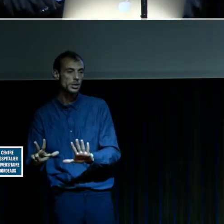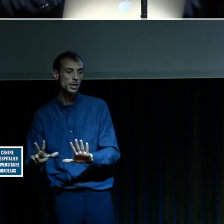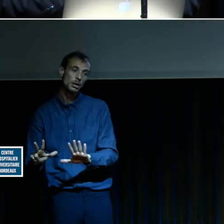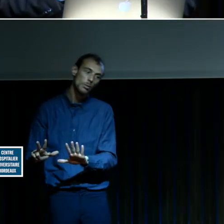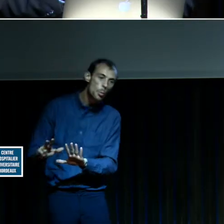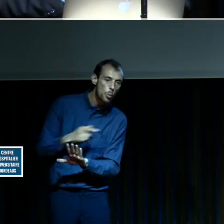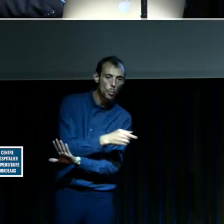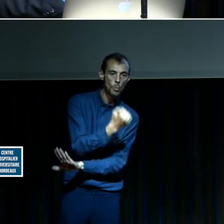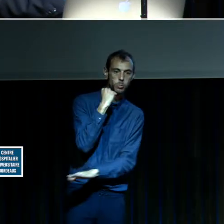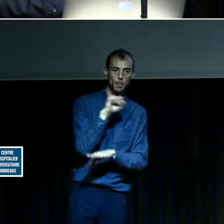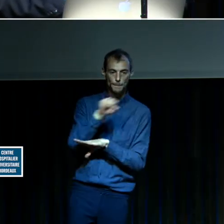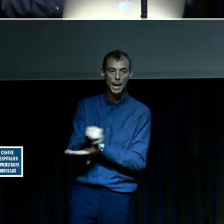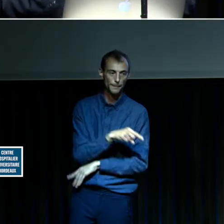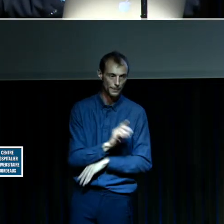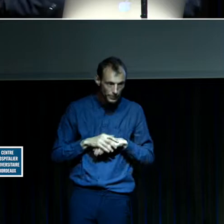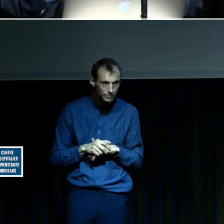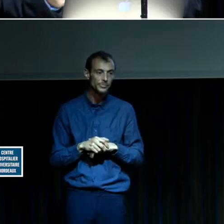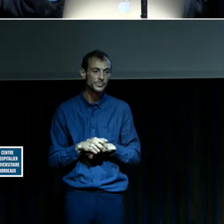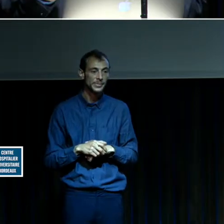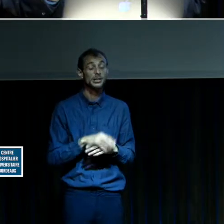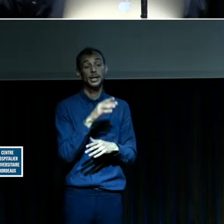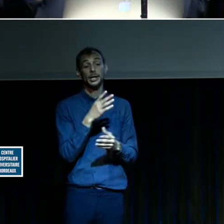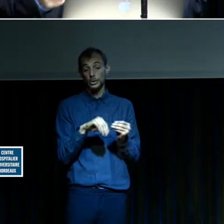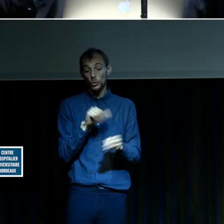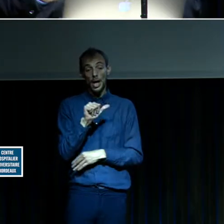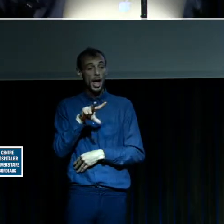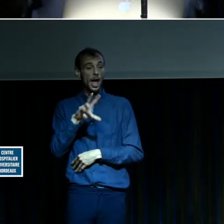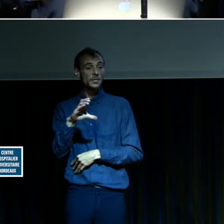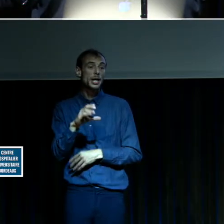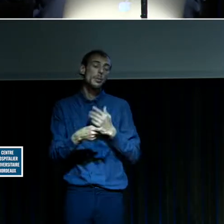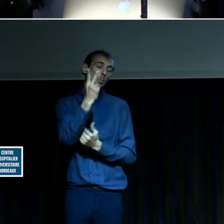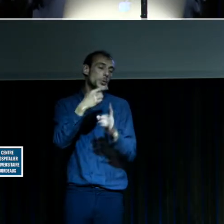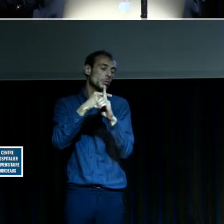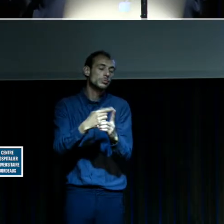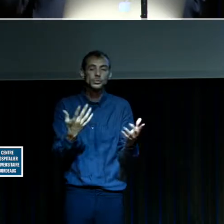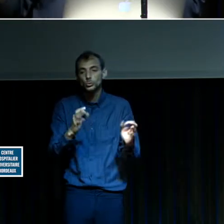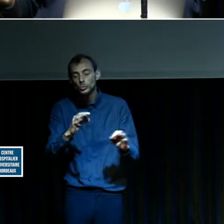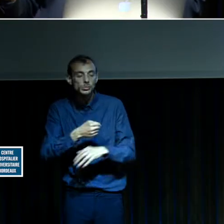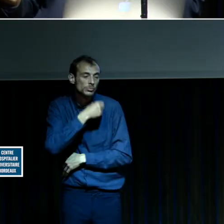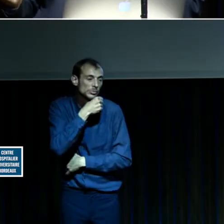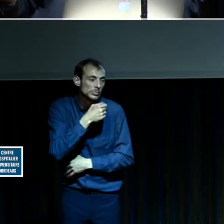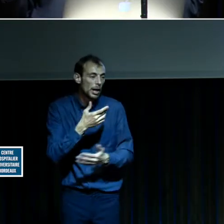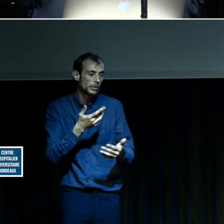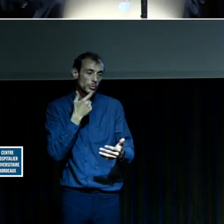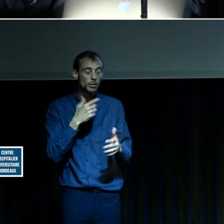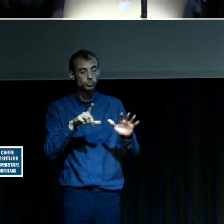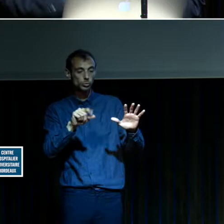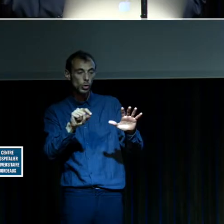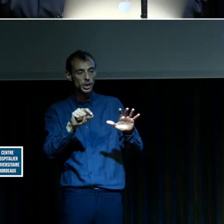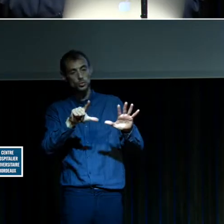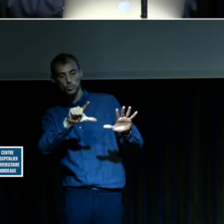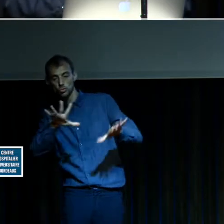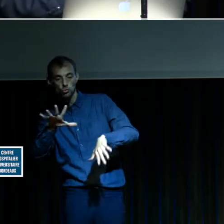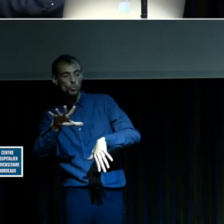Les accidents vasculaires cérébraux touchent plutôt une population âgée. C'est plutôt fréquent après 70-75 ans, mais ça peut survenir à tout